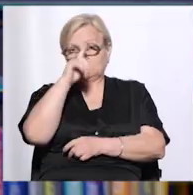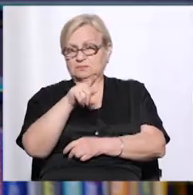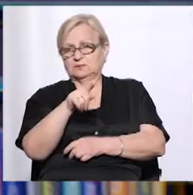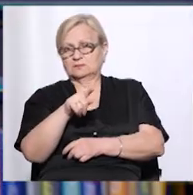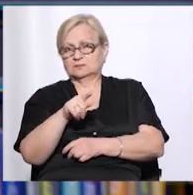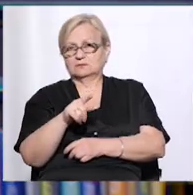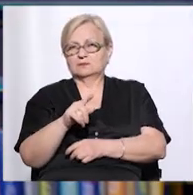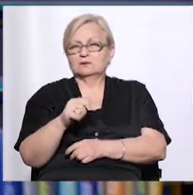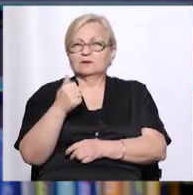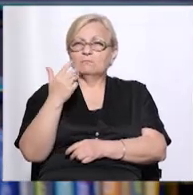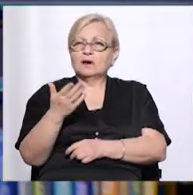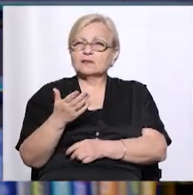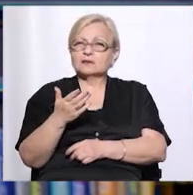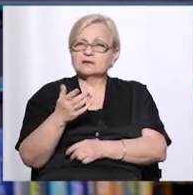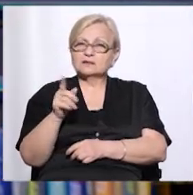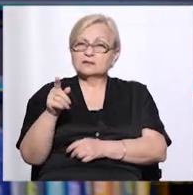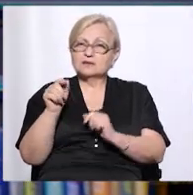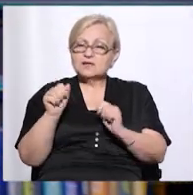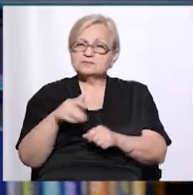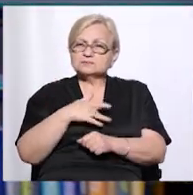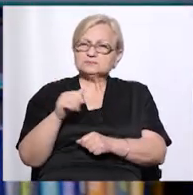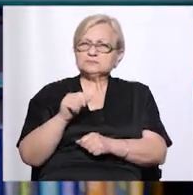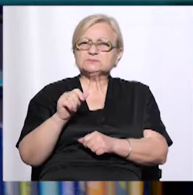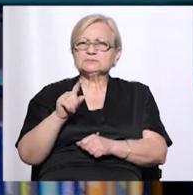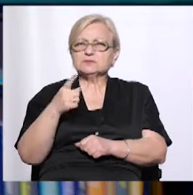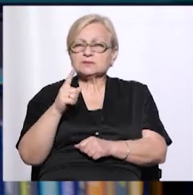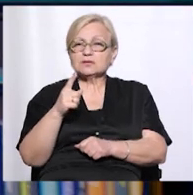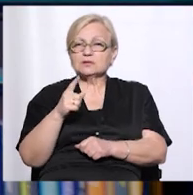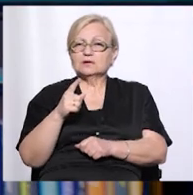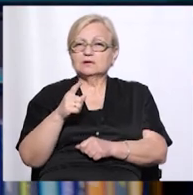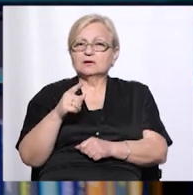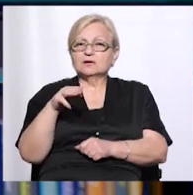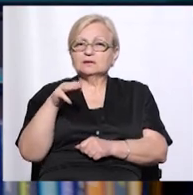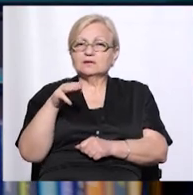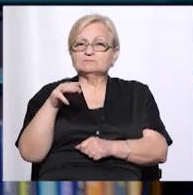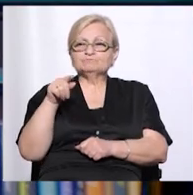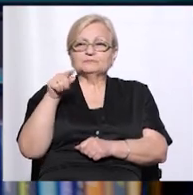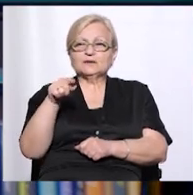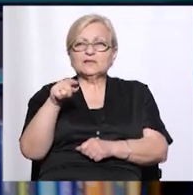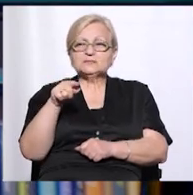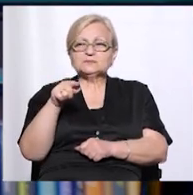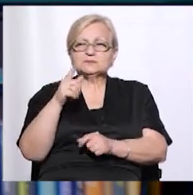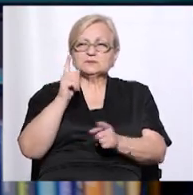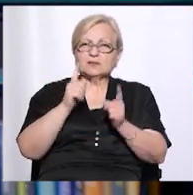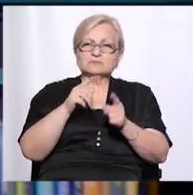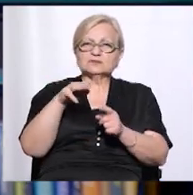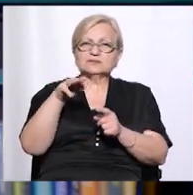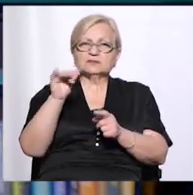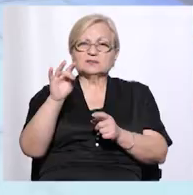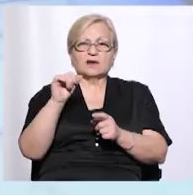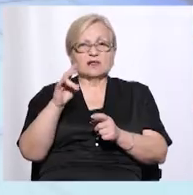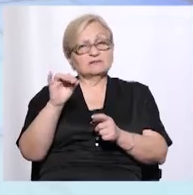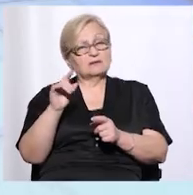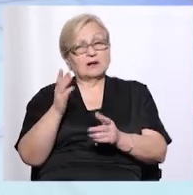მაგრამ რამდენად შეიძლება ეს შეუბრალებლობა ტირანიად მოვნათლოთ, ამაზეც ძალიან კარგი